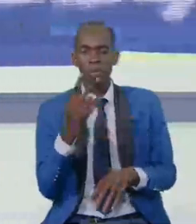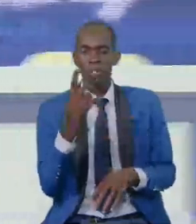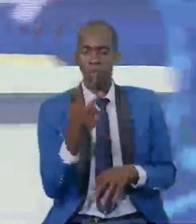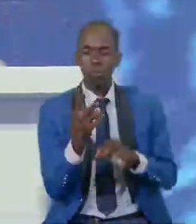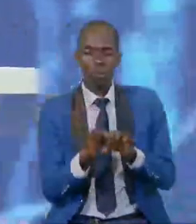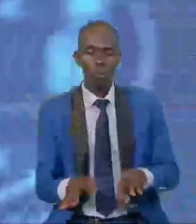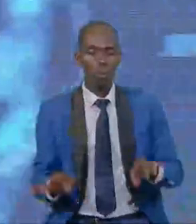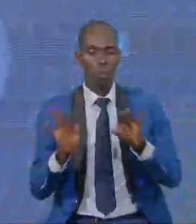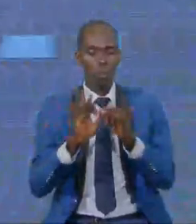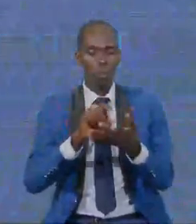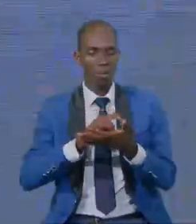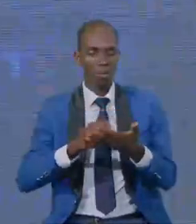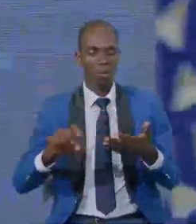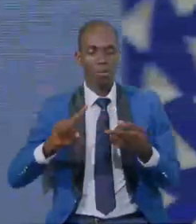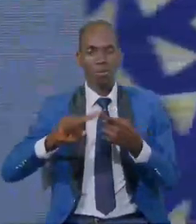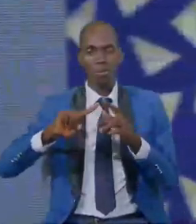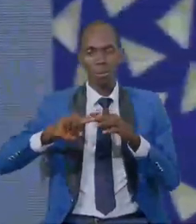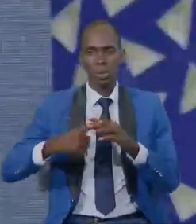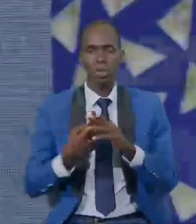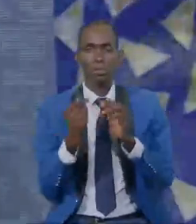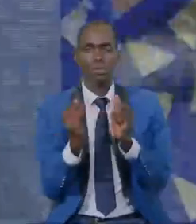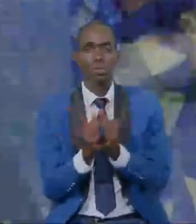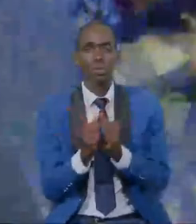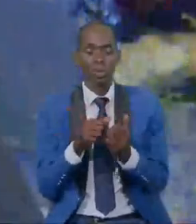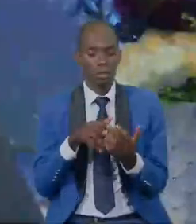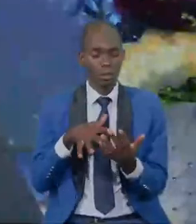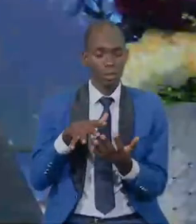Nous allons voir ces deux versets de base à commencer.